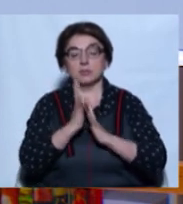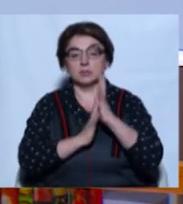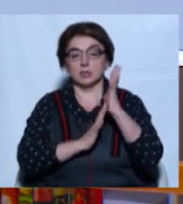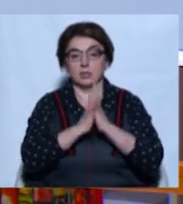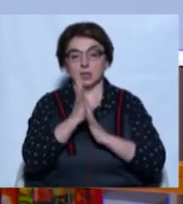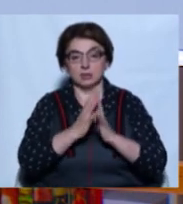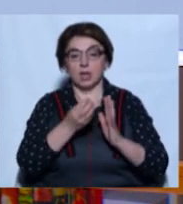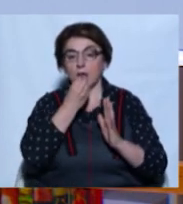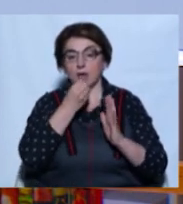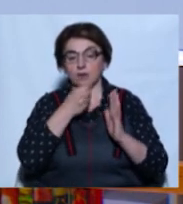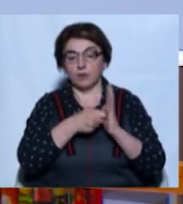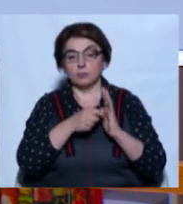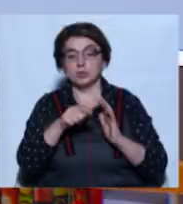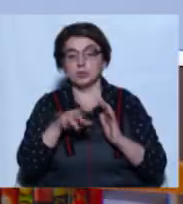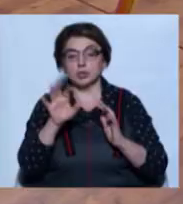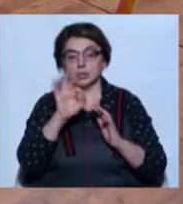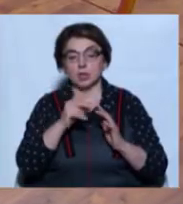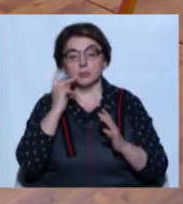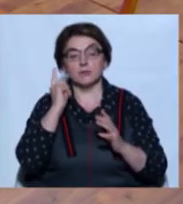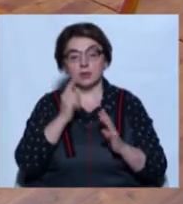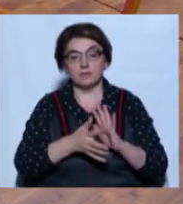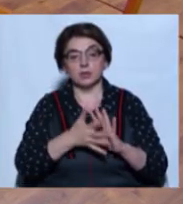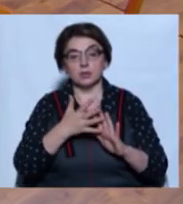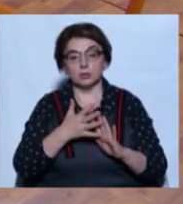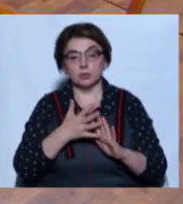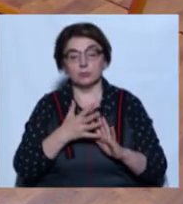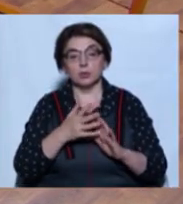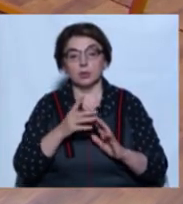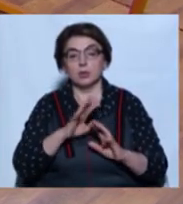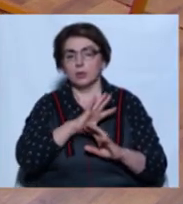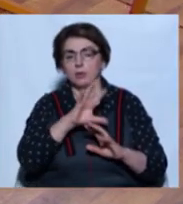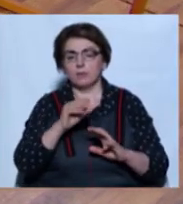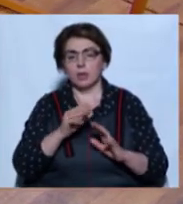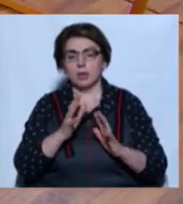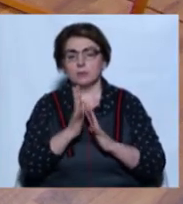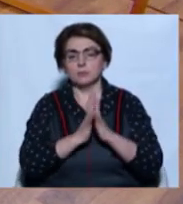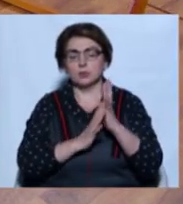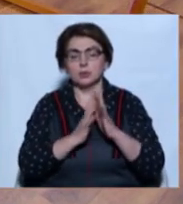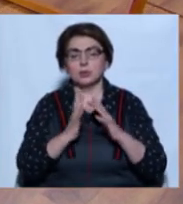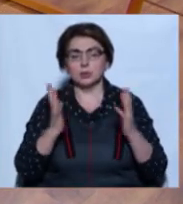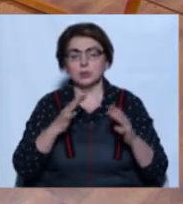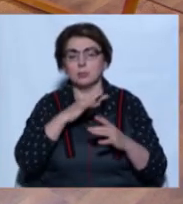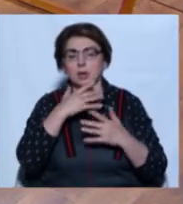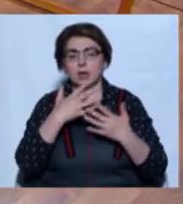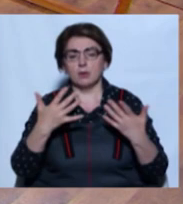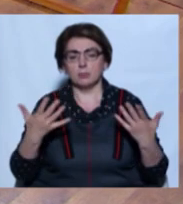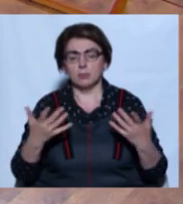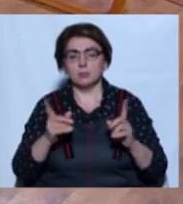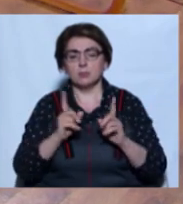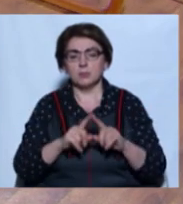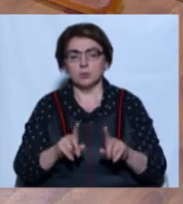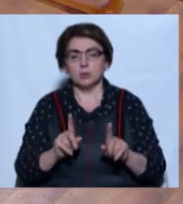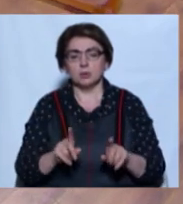კვების შესახებ და დავადგინეთ, რომ თითქმის ყველა მცენარეთა დიდი მრავალფეროვნების